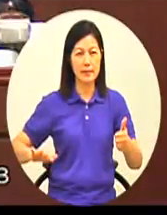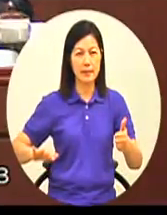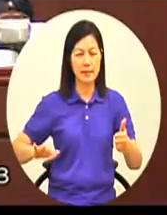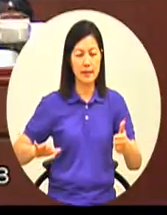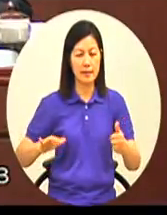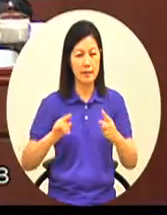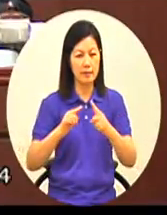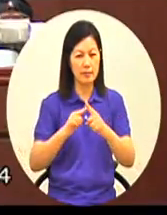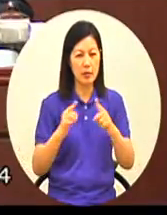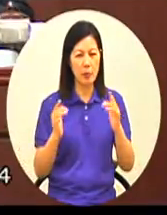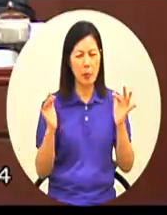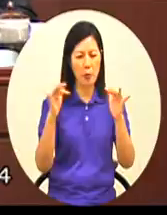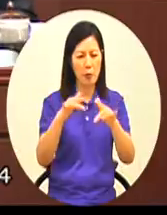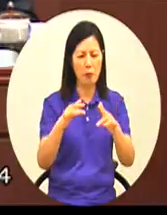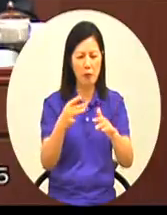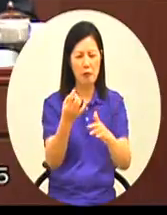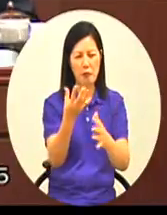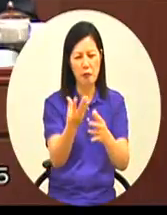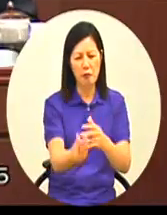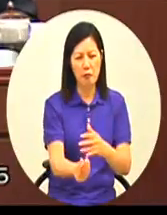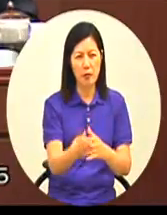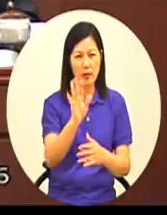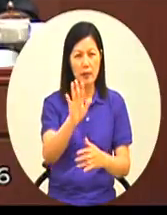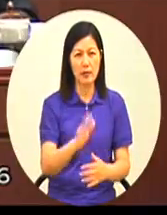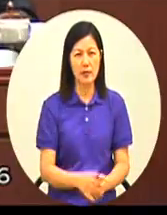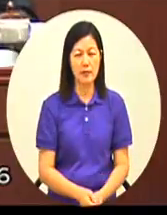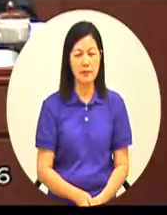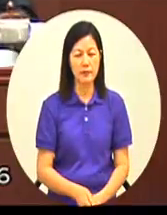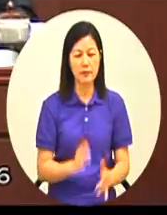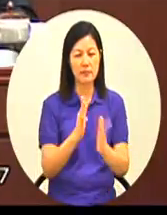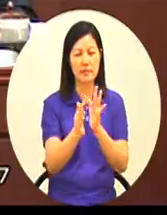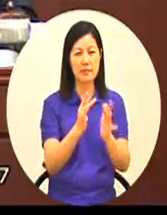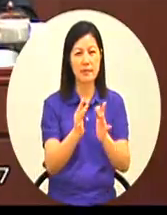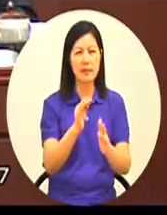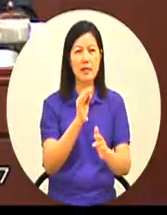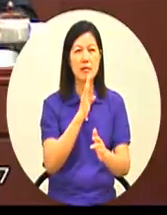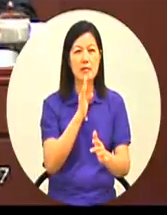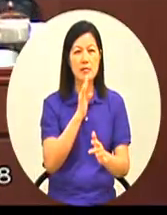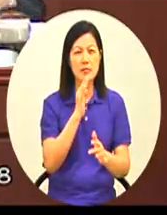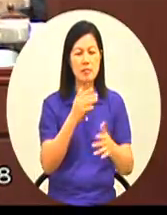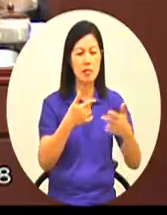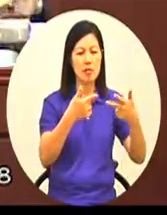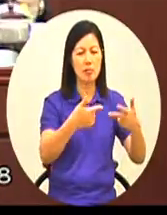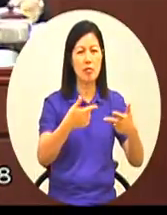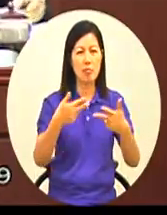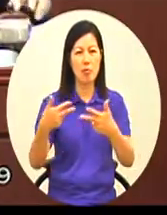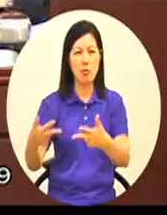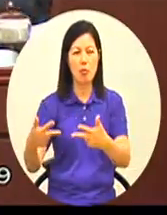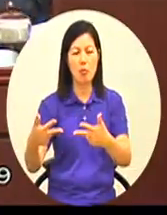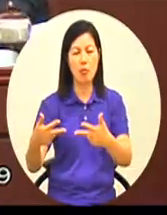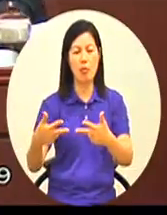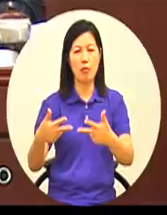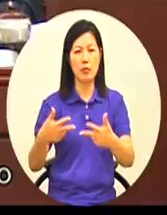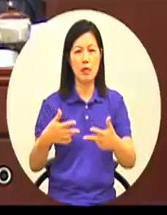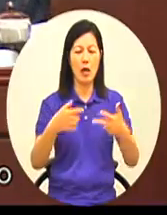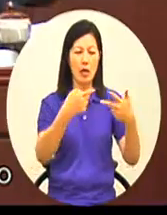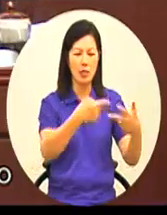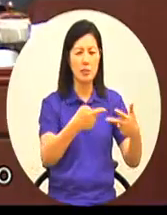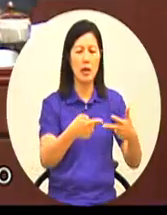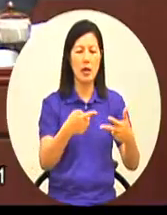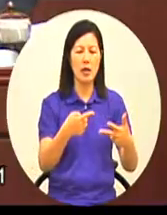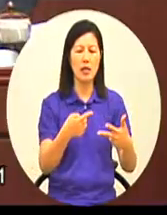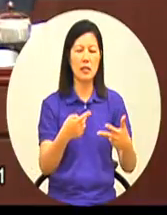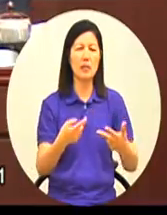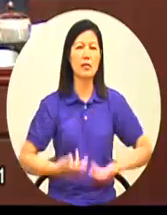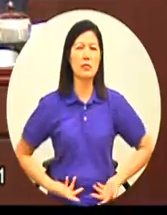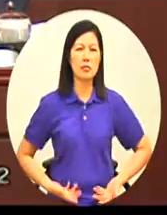人潮，非常的可惜哦。因为我们都知道，其实最热闹就是六日。还有那一次我记得礼拜一也是假日，只有三天